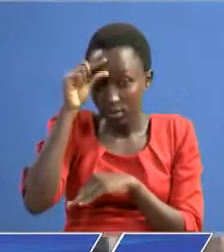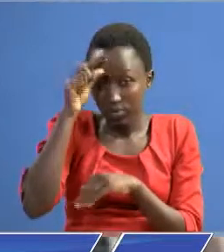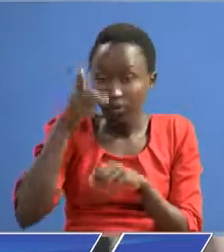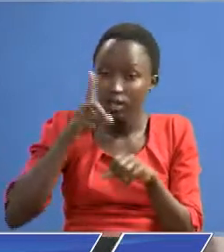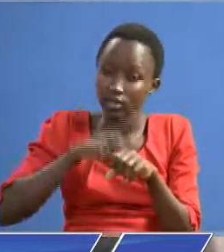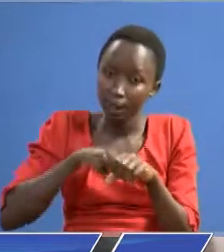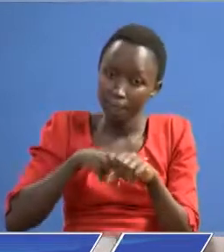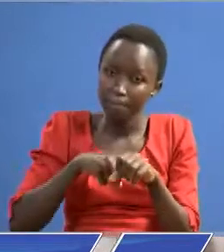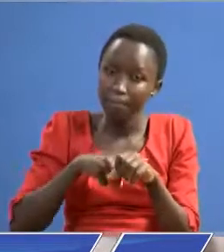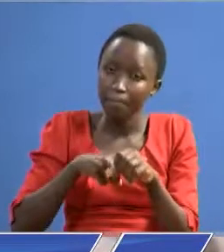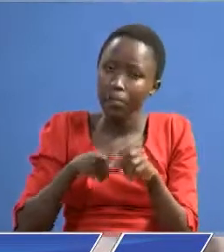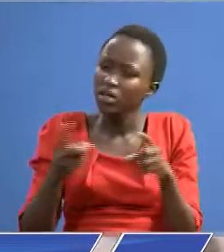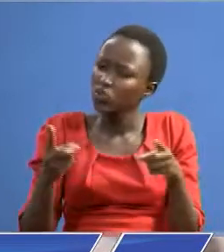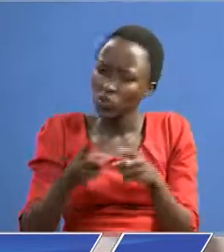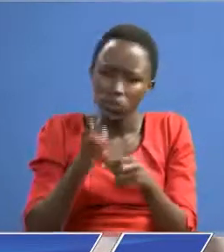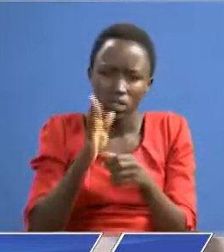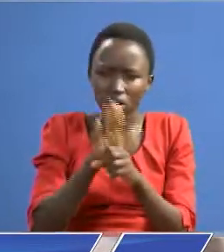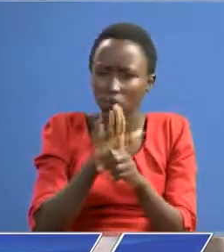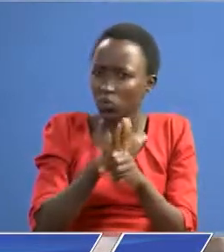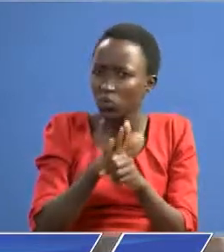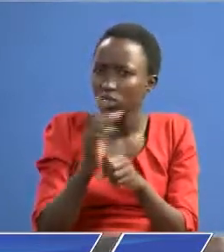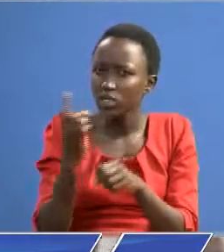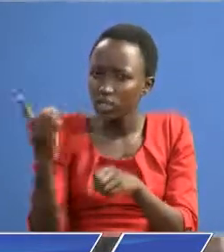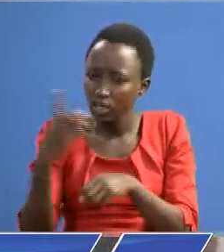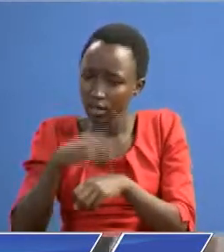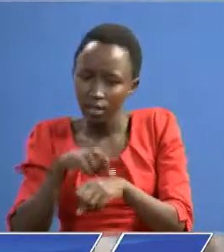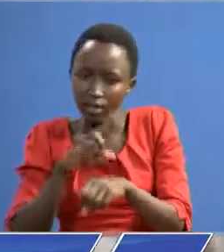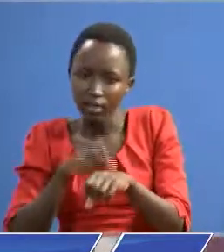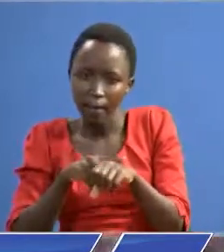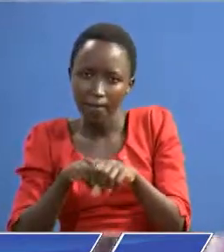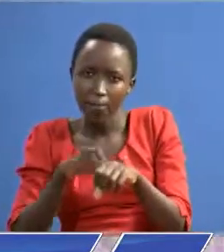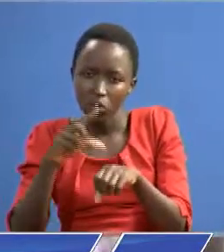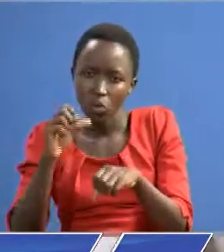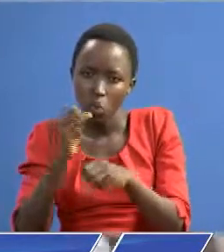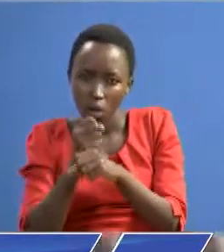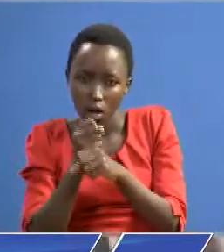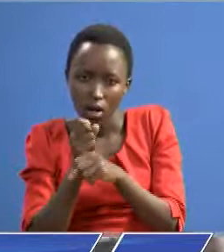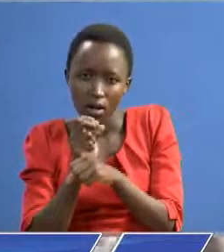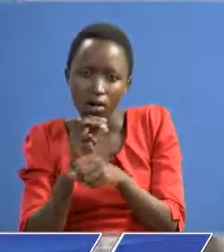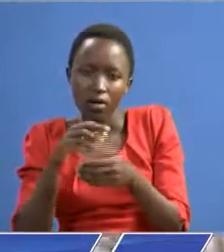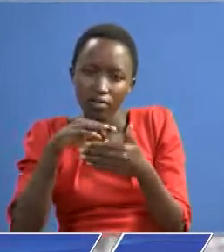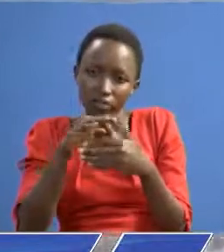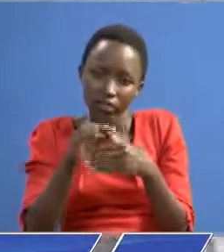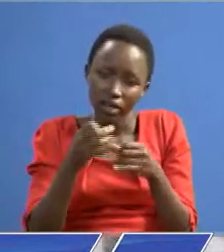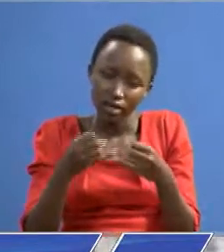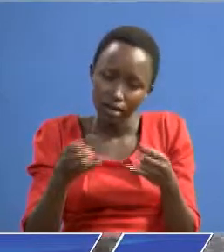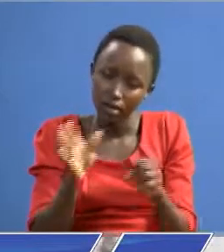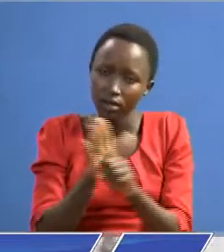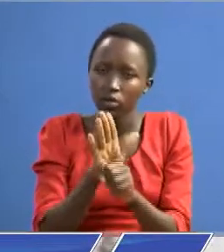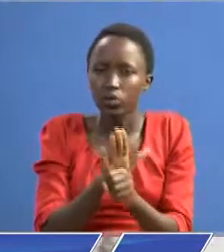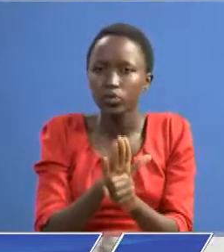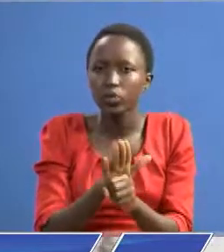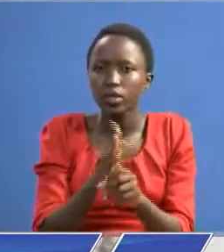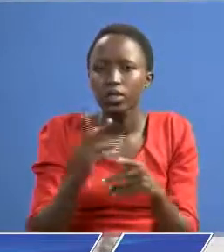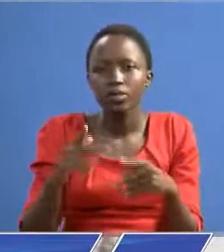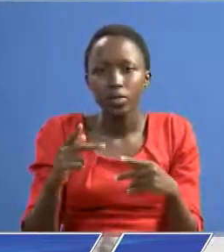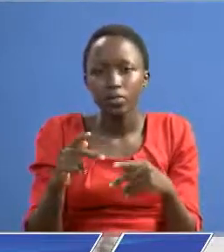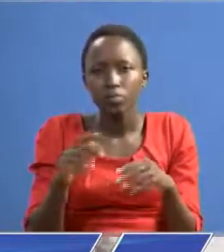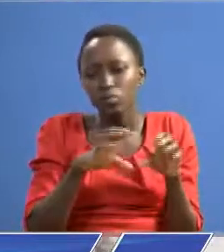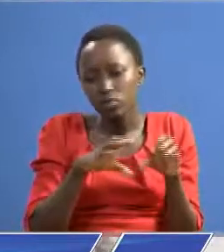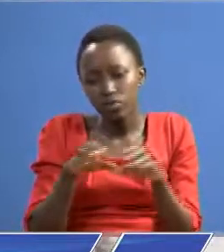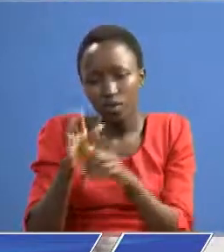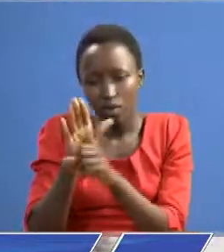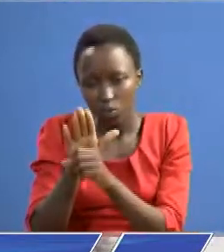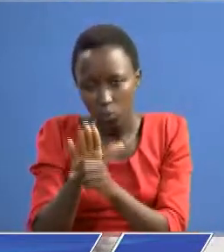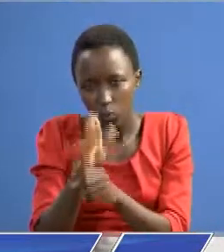muda walioweka ni mchache mno, sababu kila siku mimi nikipita hapa nikiwa naenda kibarua changu napata foreni bado watu ni wengi. Watu wanateseka